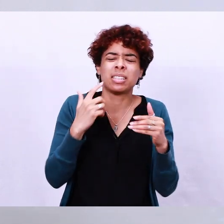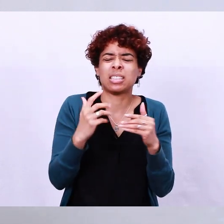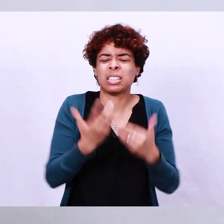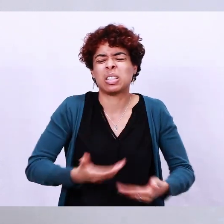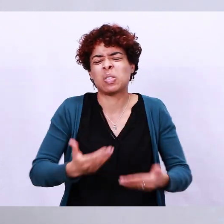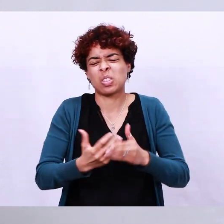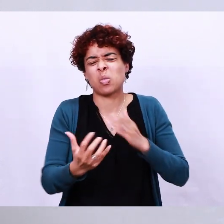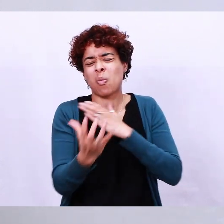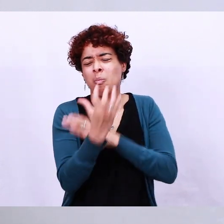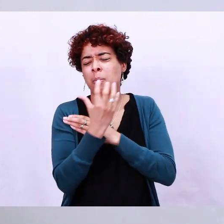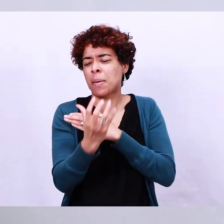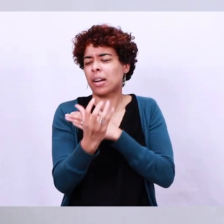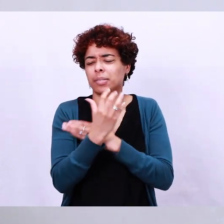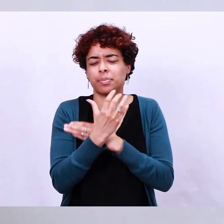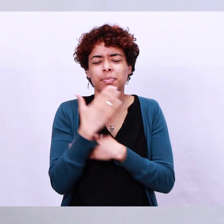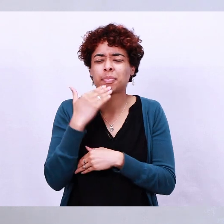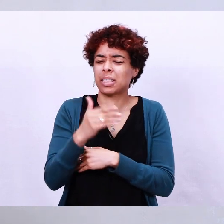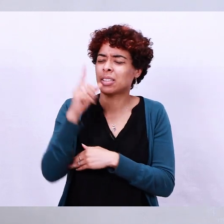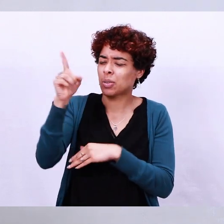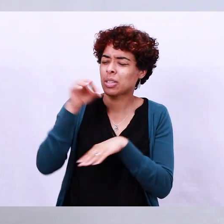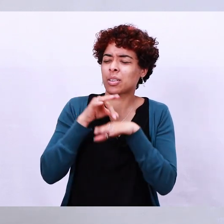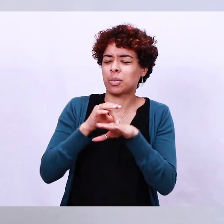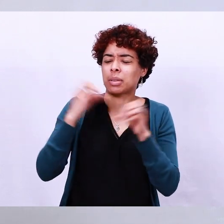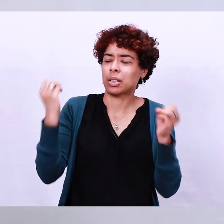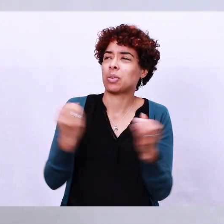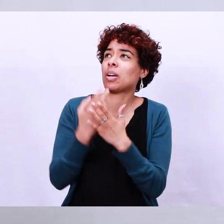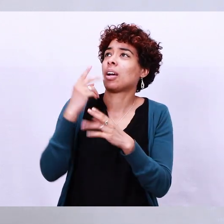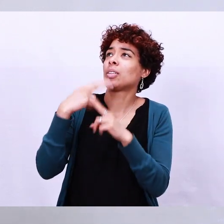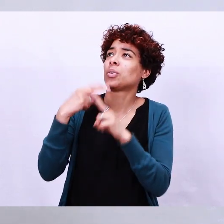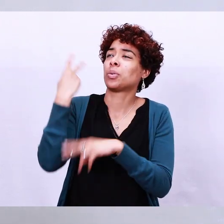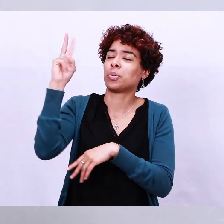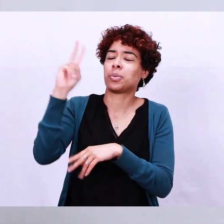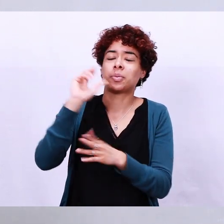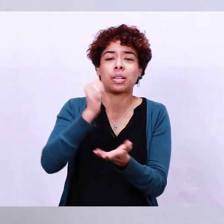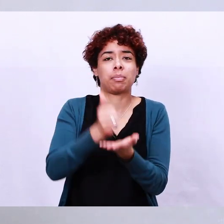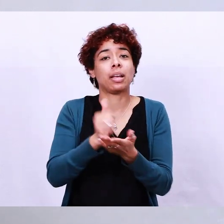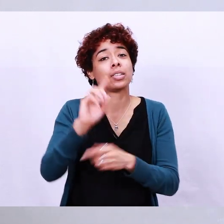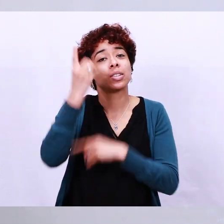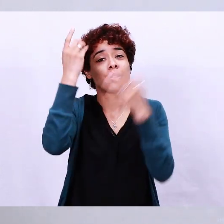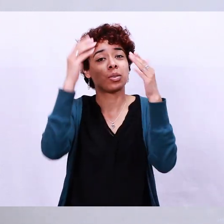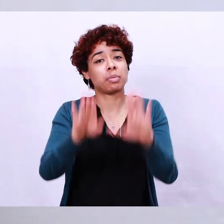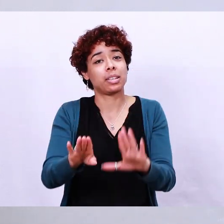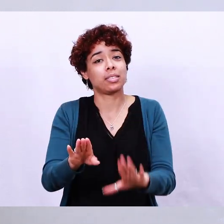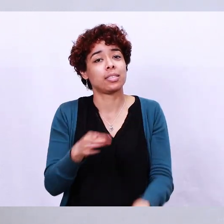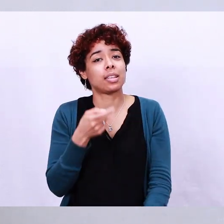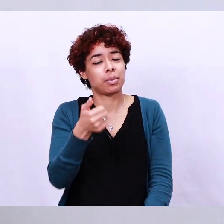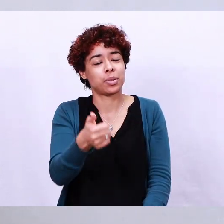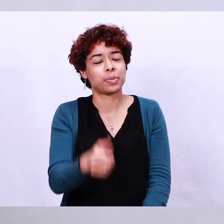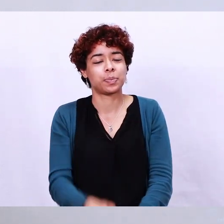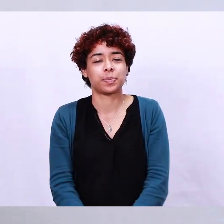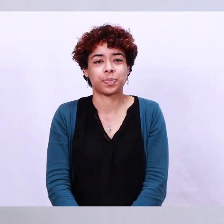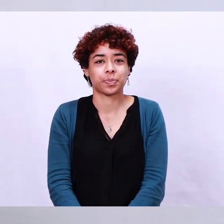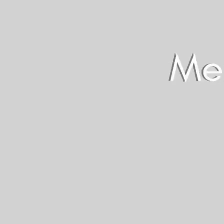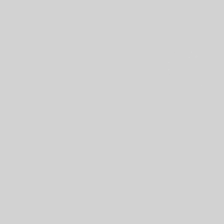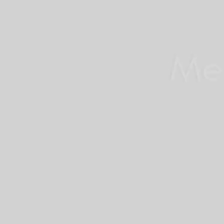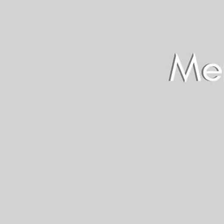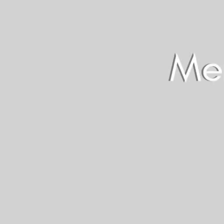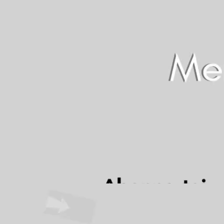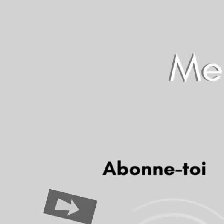l'oppression. Merci Seigneur parce que tu es avec eux. Gloire à toi Jésus. Amen. Que Dieu vous bénisse. On se retrouve la prochaine fois.